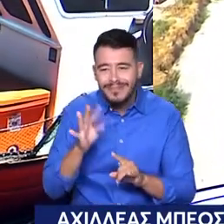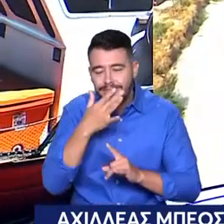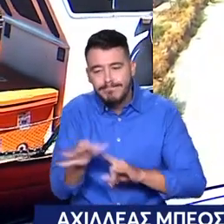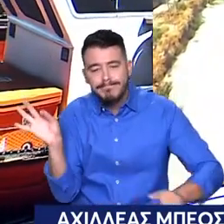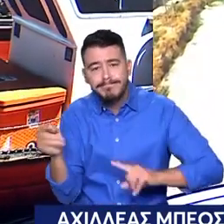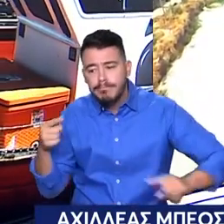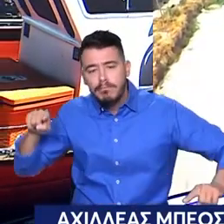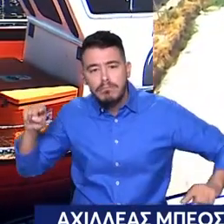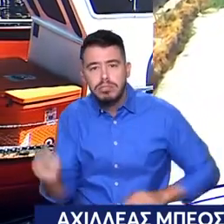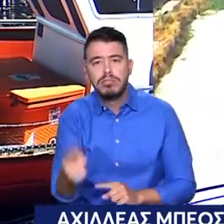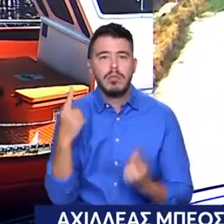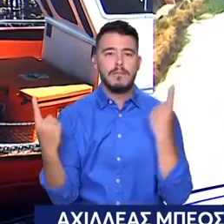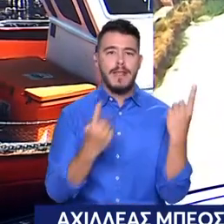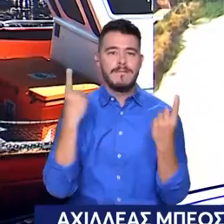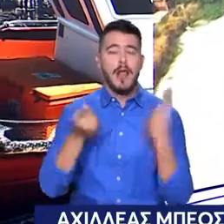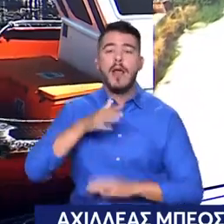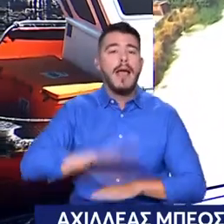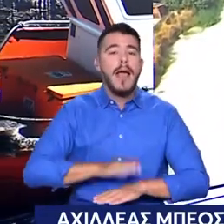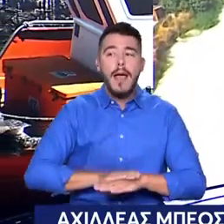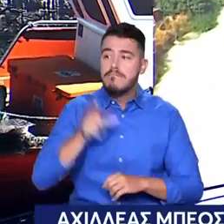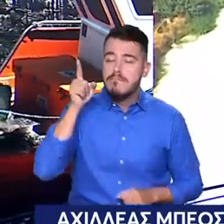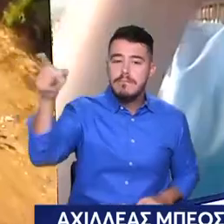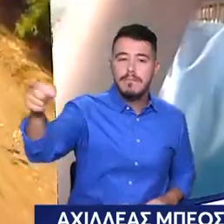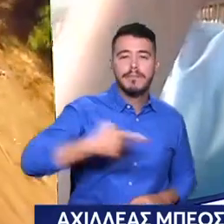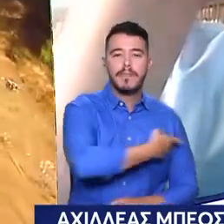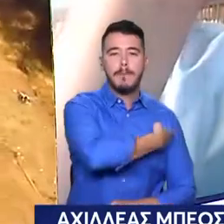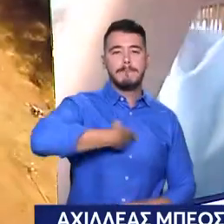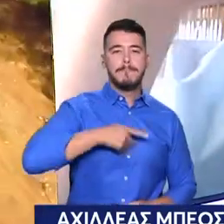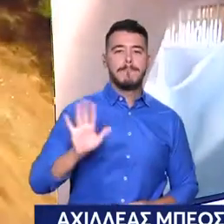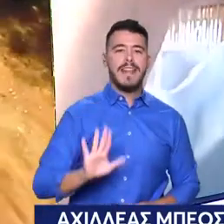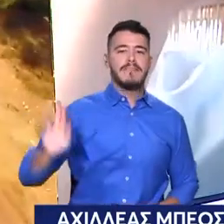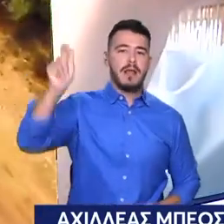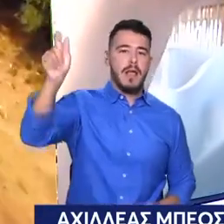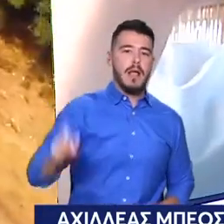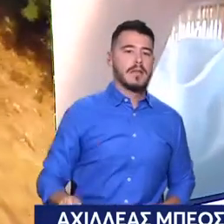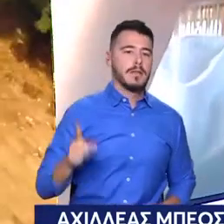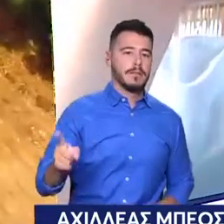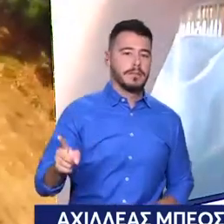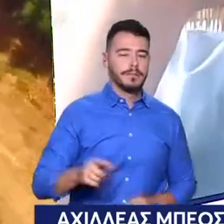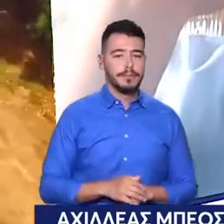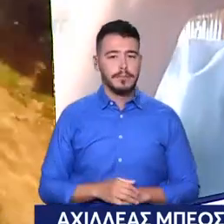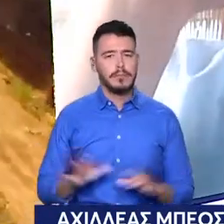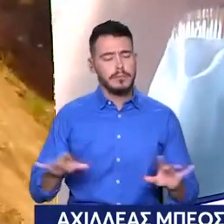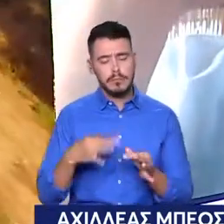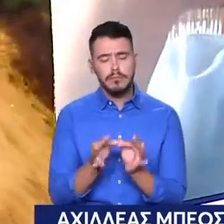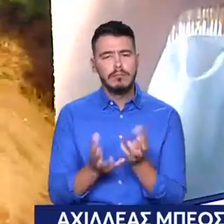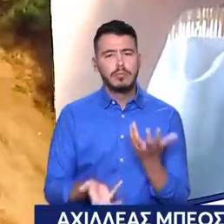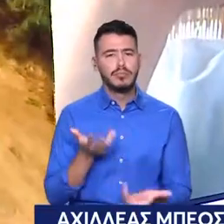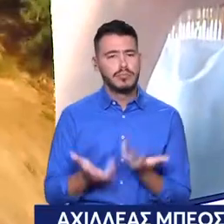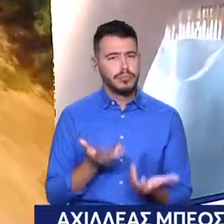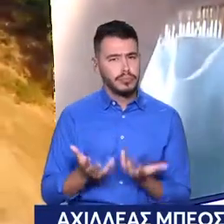και οι συνεργάτες του. Γιατί ας πούμε ότι η νομοθεσία, εκτός από την καύση, επιτρέπει και